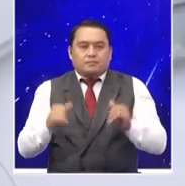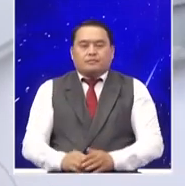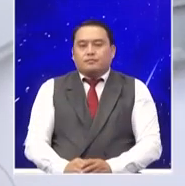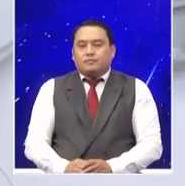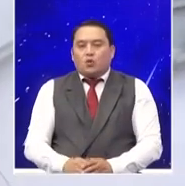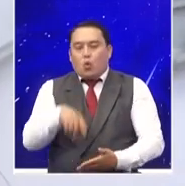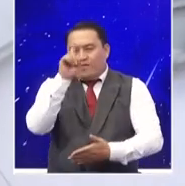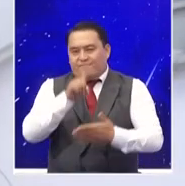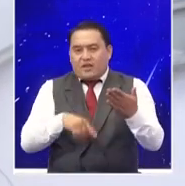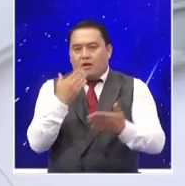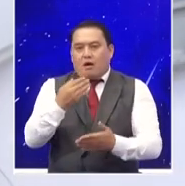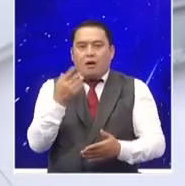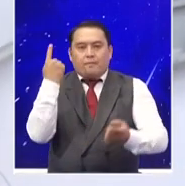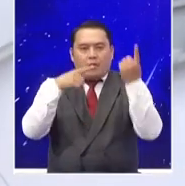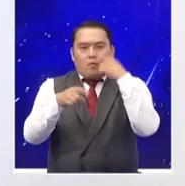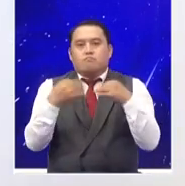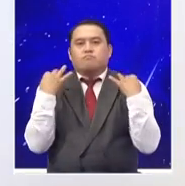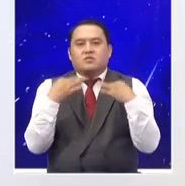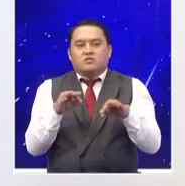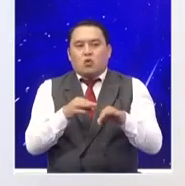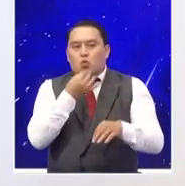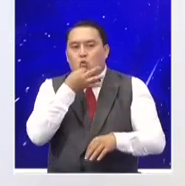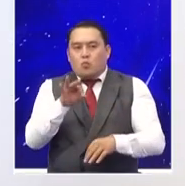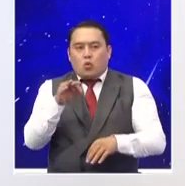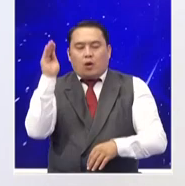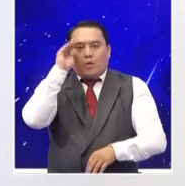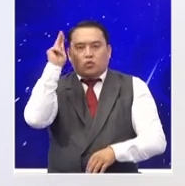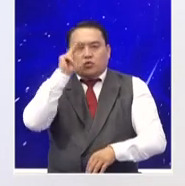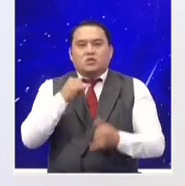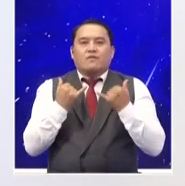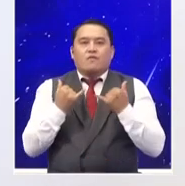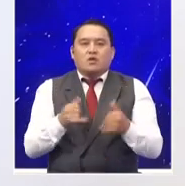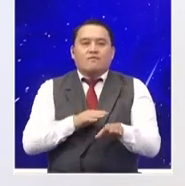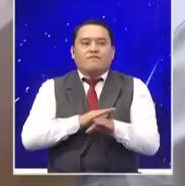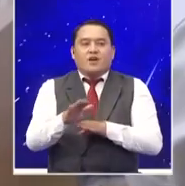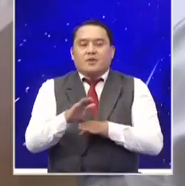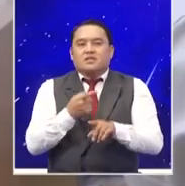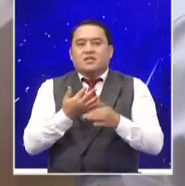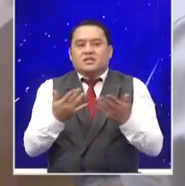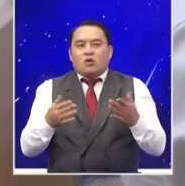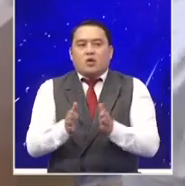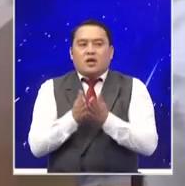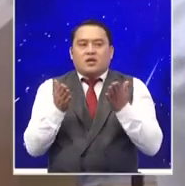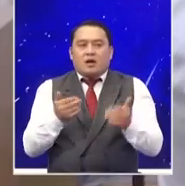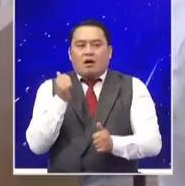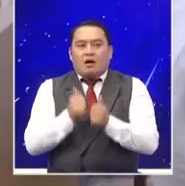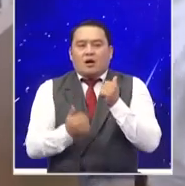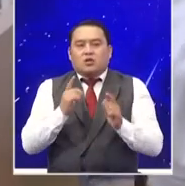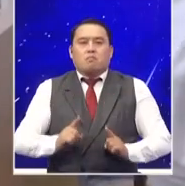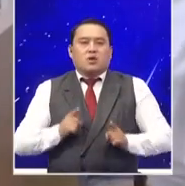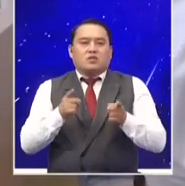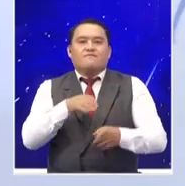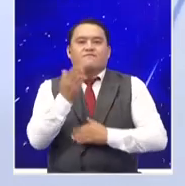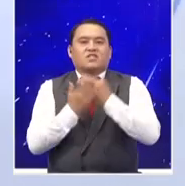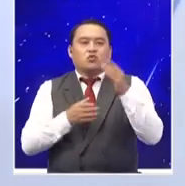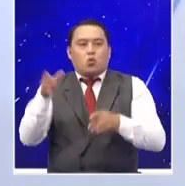Балжан уверен, его авторская методика позволяет изучить любой школьный предмет. На сегодняшний день он выпустил несколько поколений учеников. Каждый из них поступил в высшее